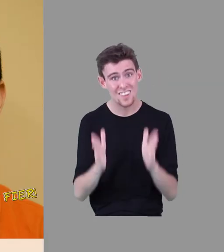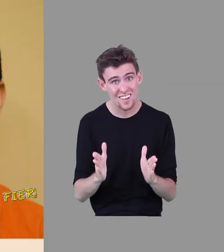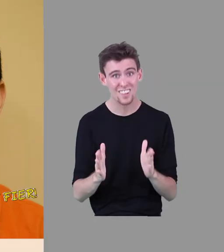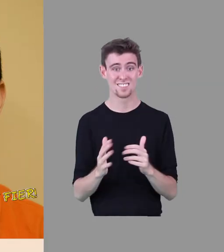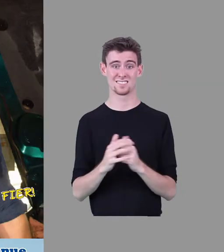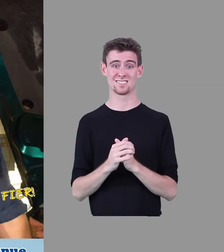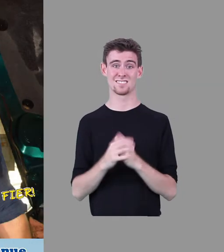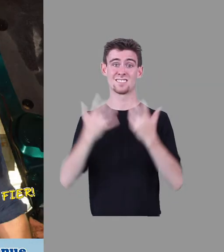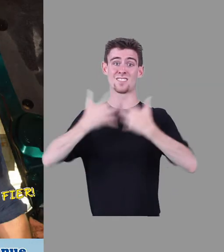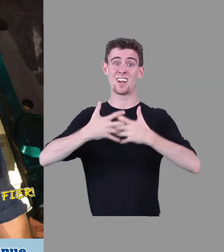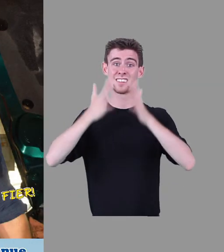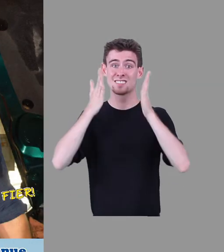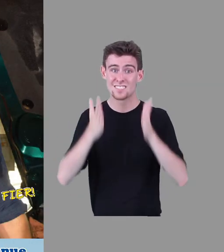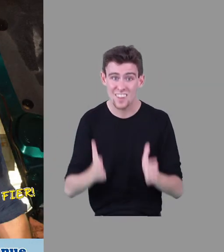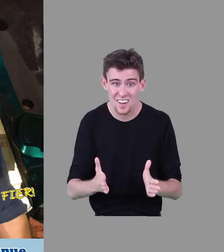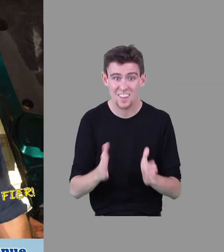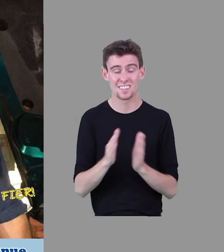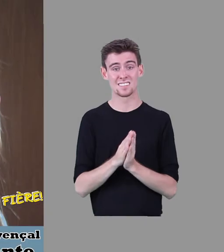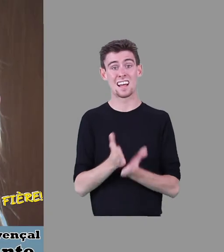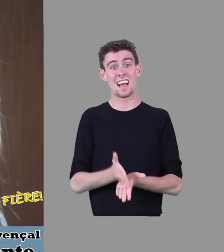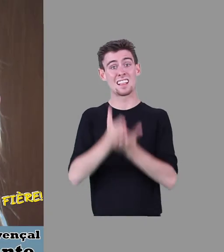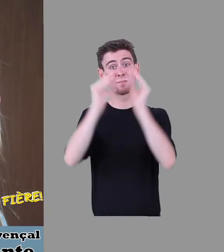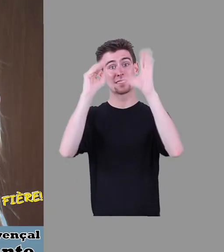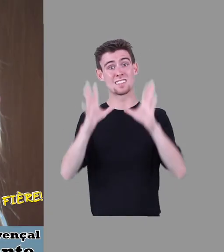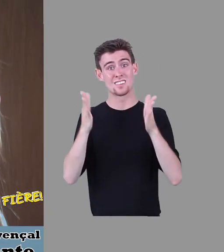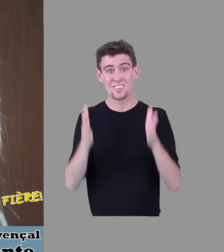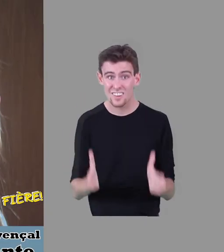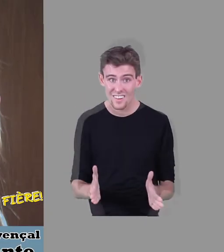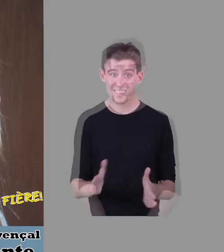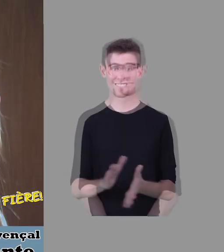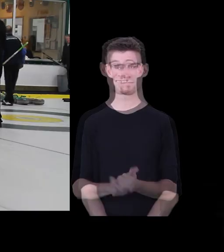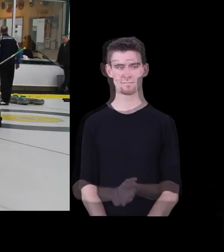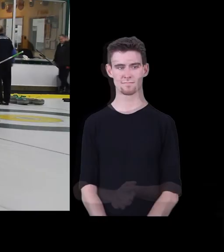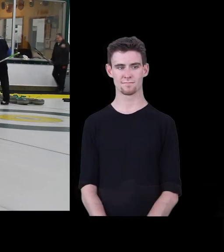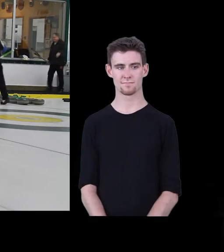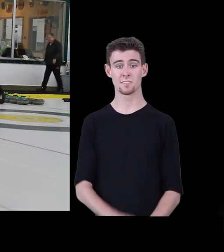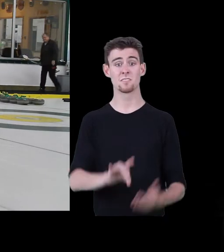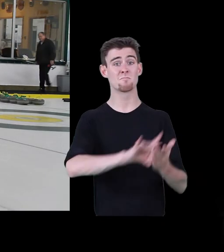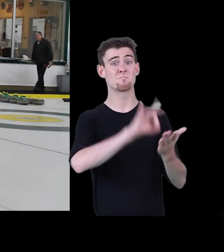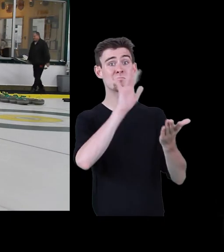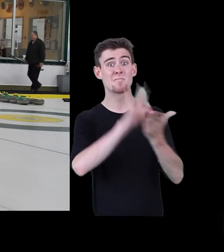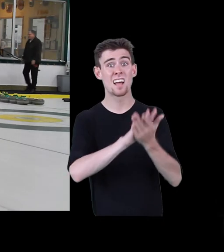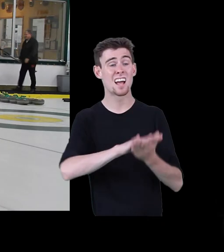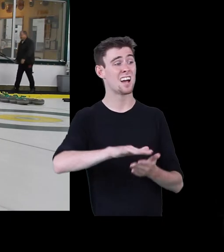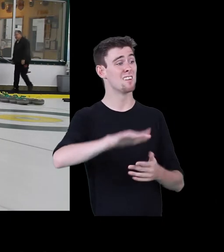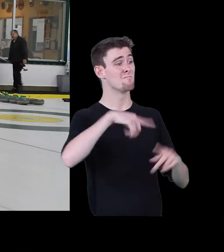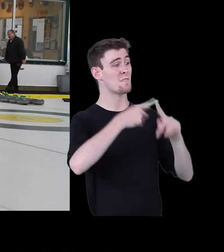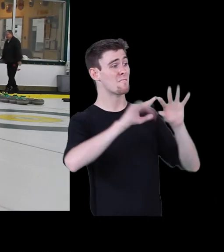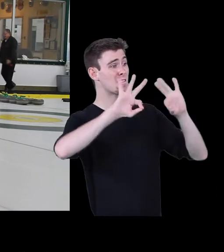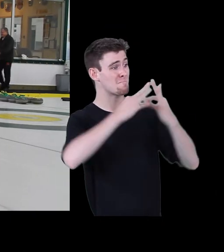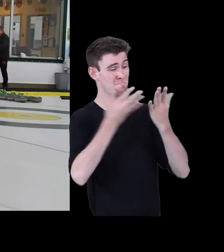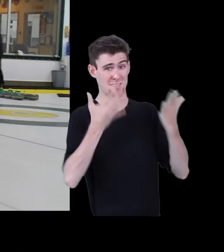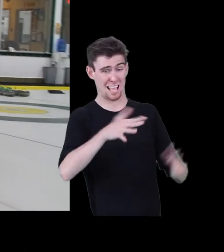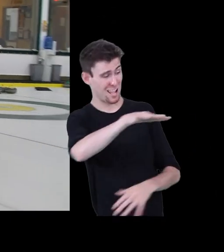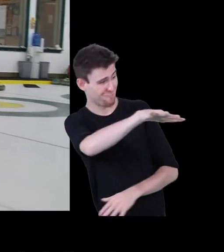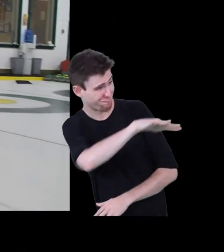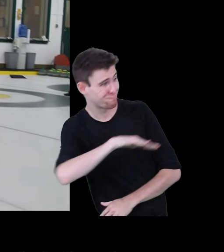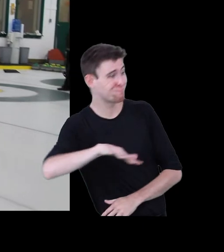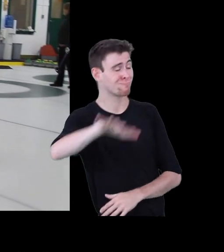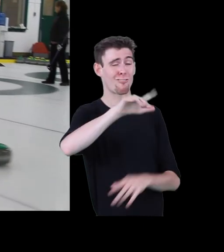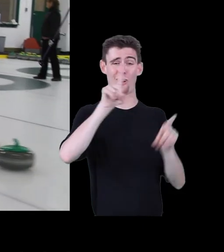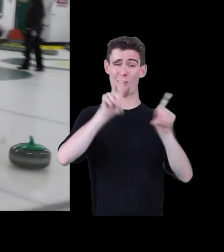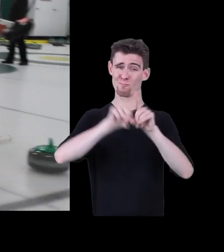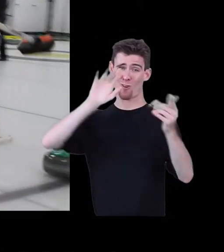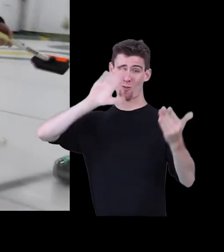comptables, mécaniciens et aides-enseignantes. Ils sont maintenant mariés et ont fondé des familles.